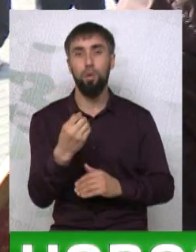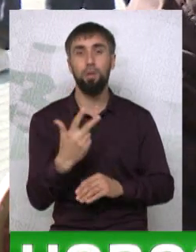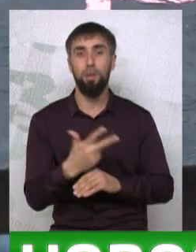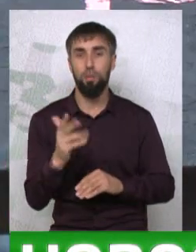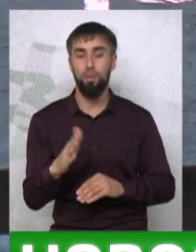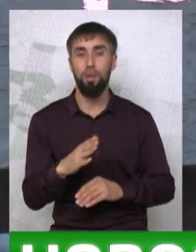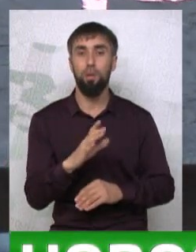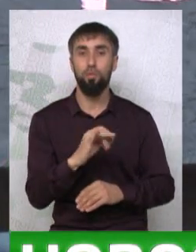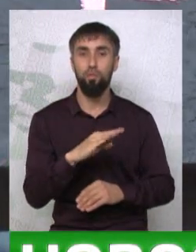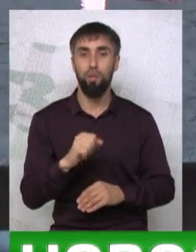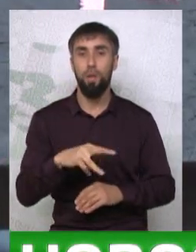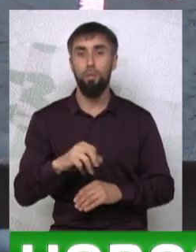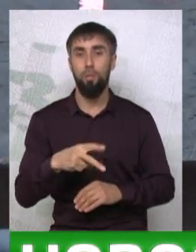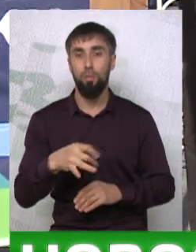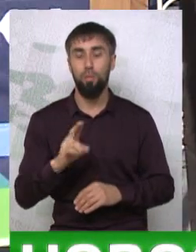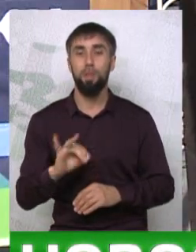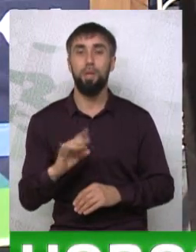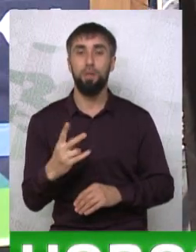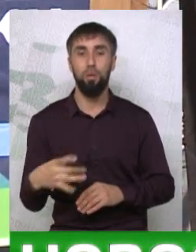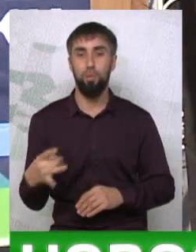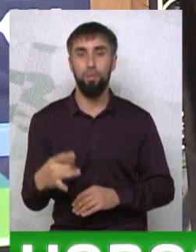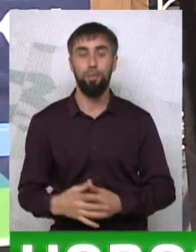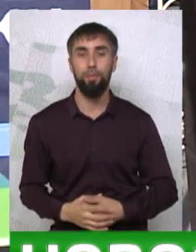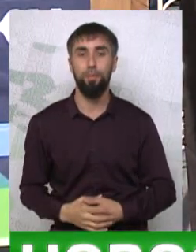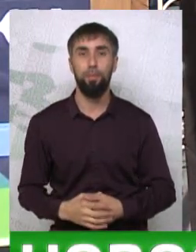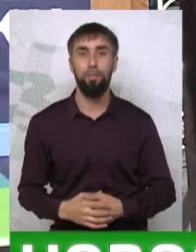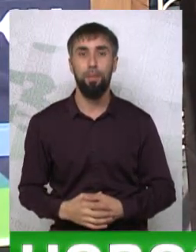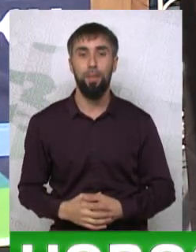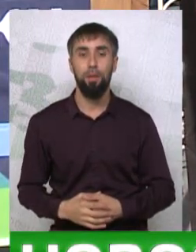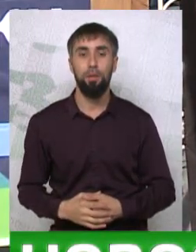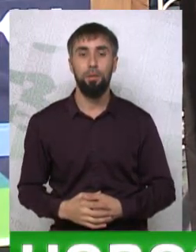Малгобекском и Назрановском районах. Диана Дударова, Сулейман Кастоев, Новости 24.